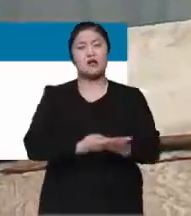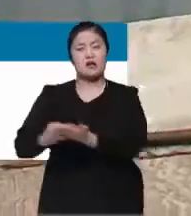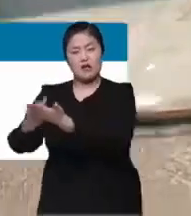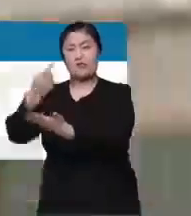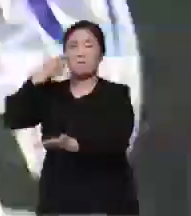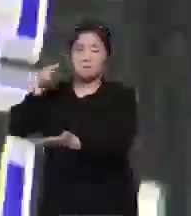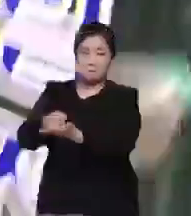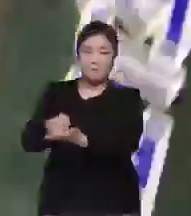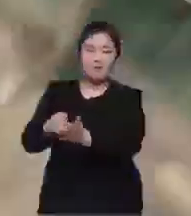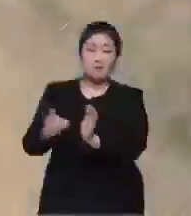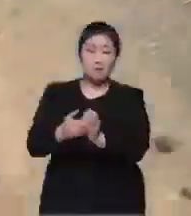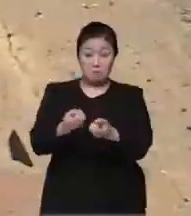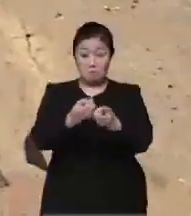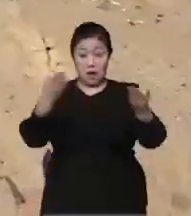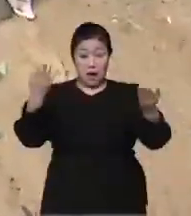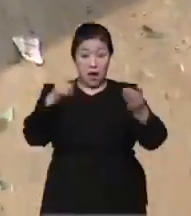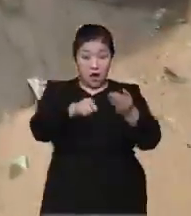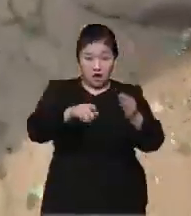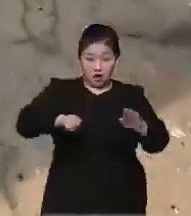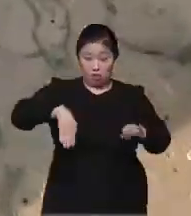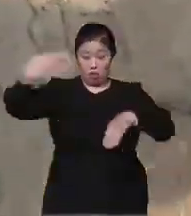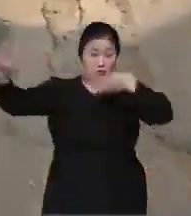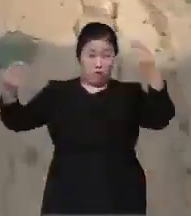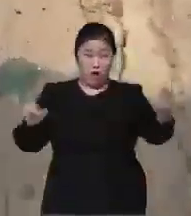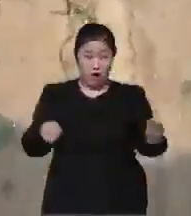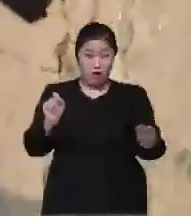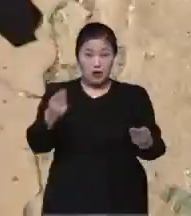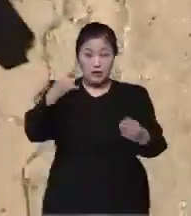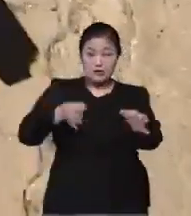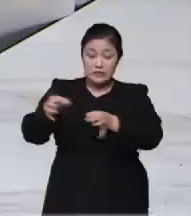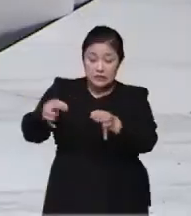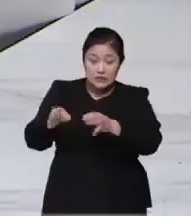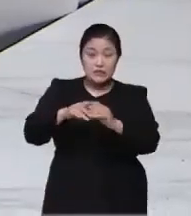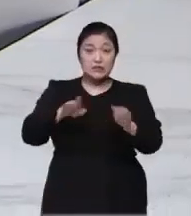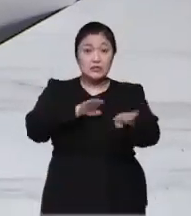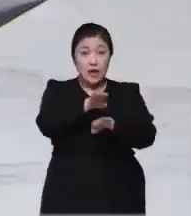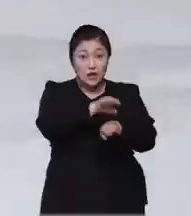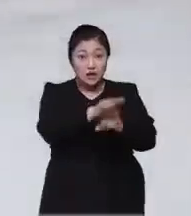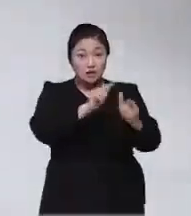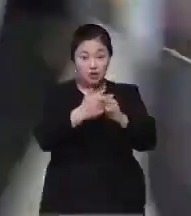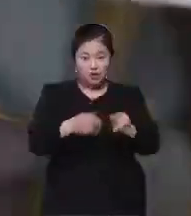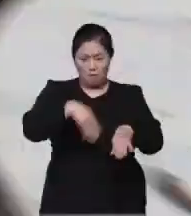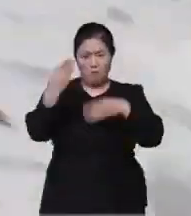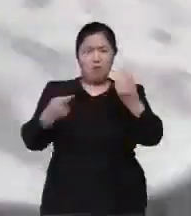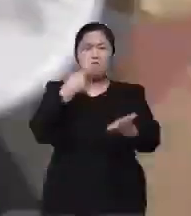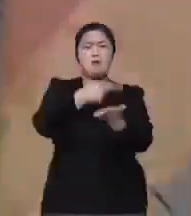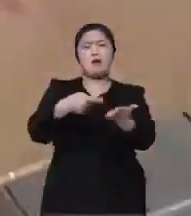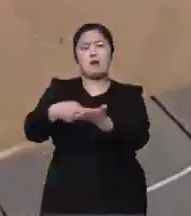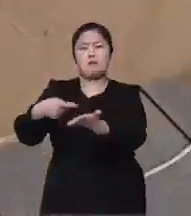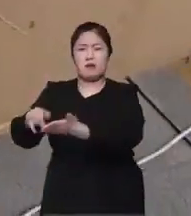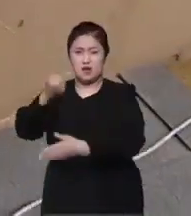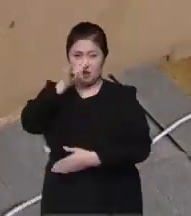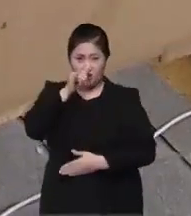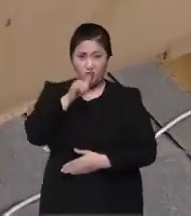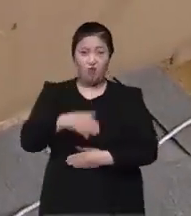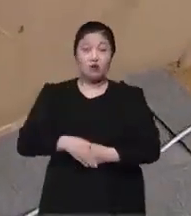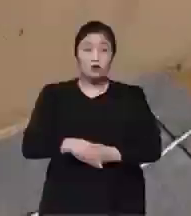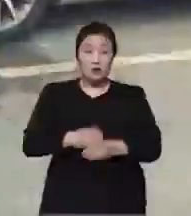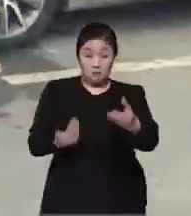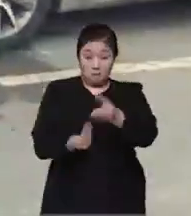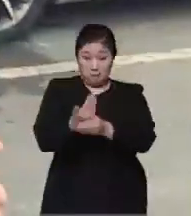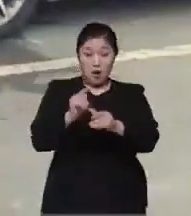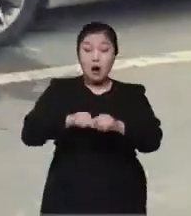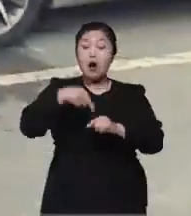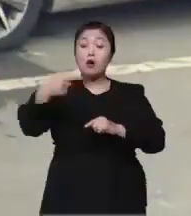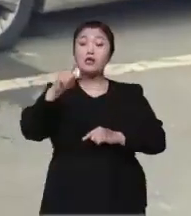보고. 폭발된 차량에 파편이 날리면서 주변 상가와 차량들도 파손됐습니다. 사고